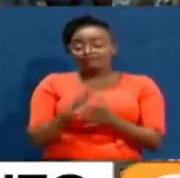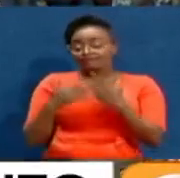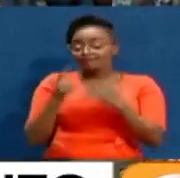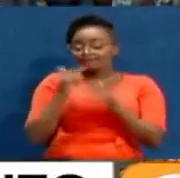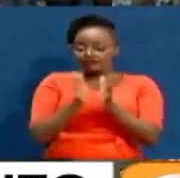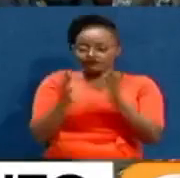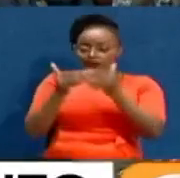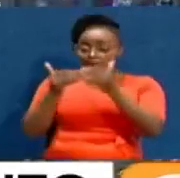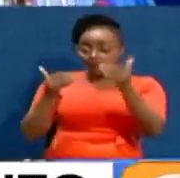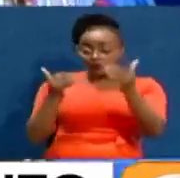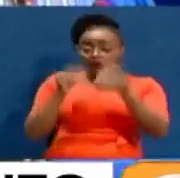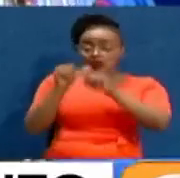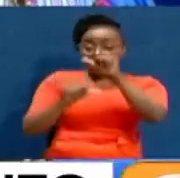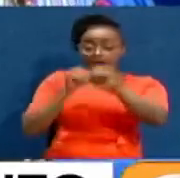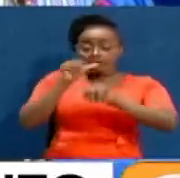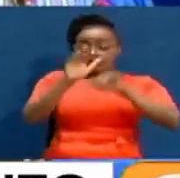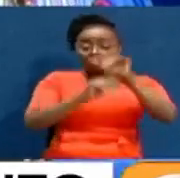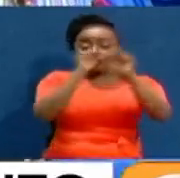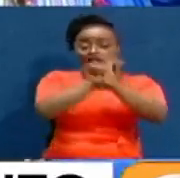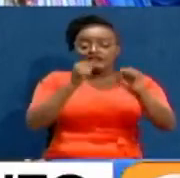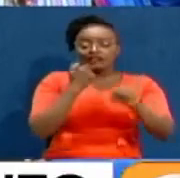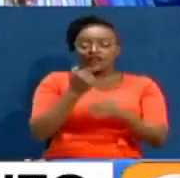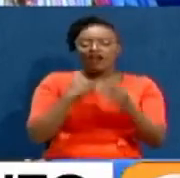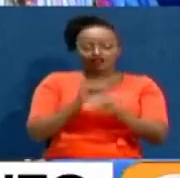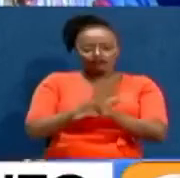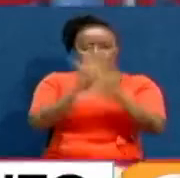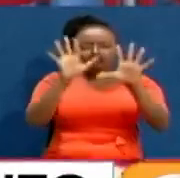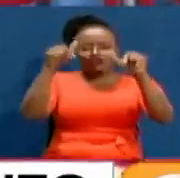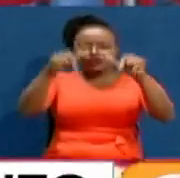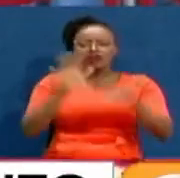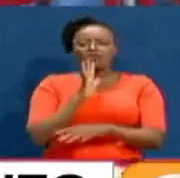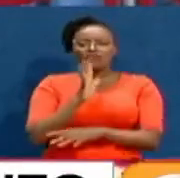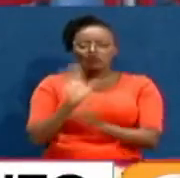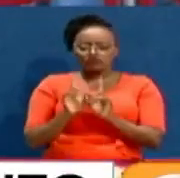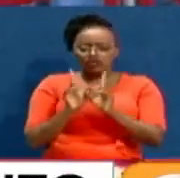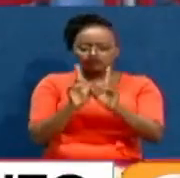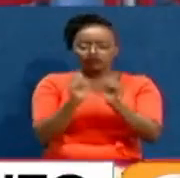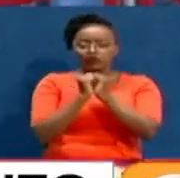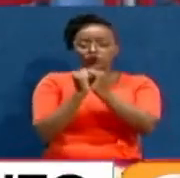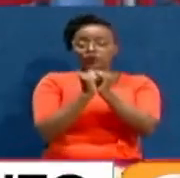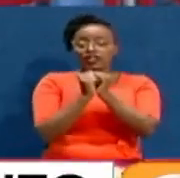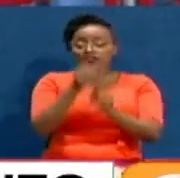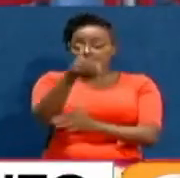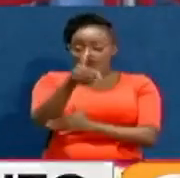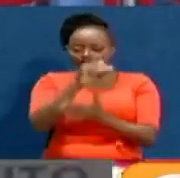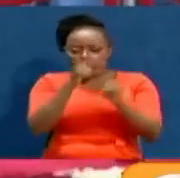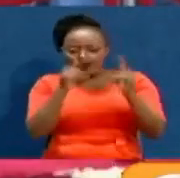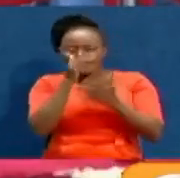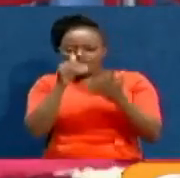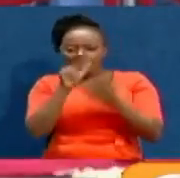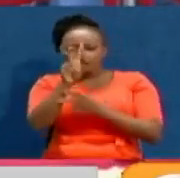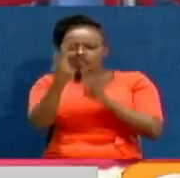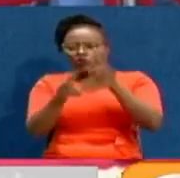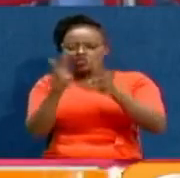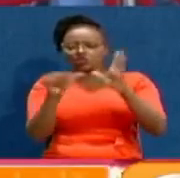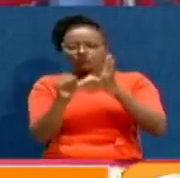kwa mabano hapo awali kumuhusu naibu wake akiaweka paruanja leo. Tulisonga pamoja hapa katikati, ndiyo sasa